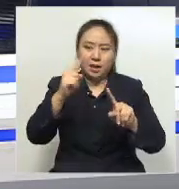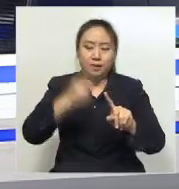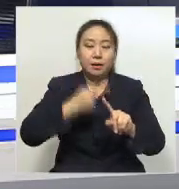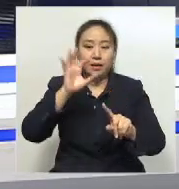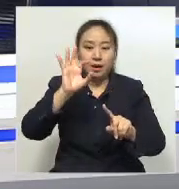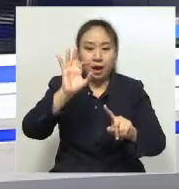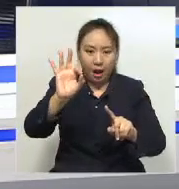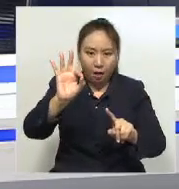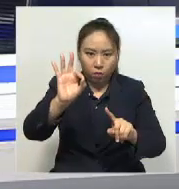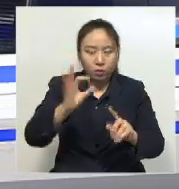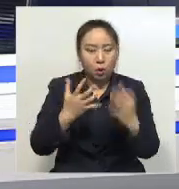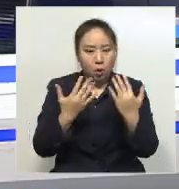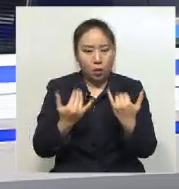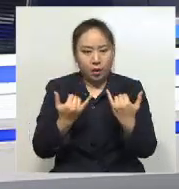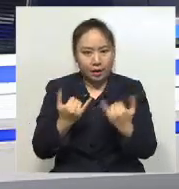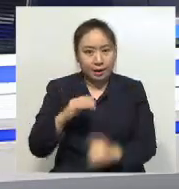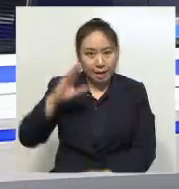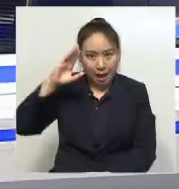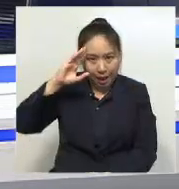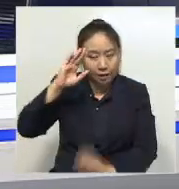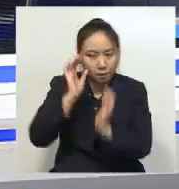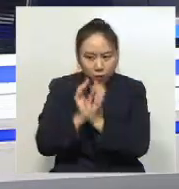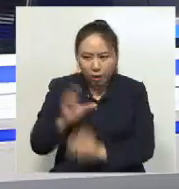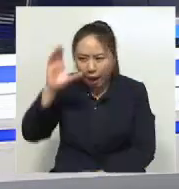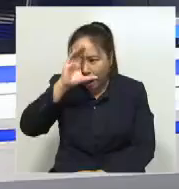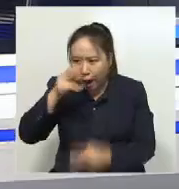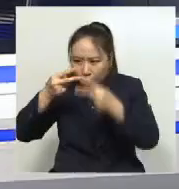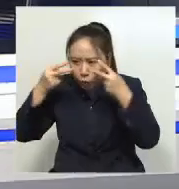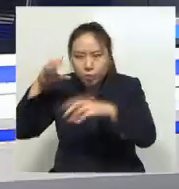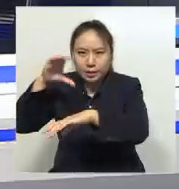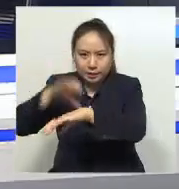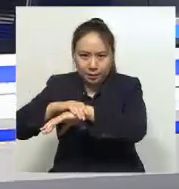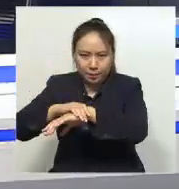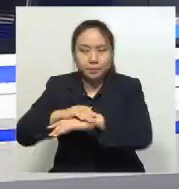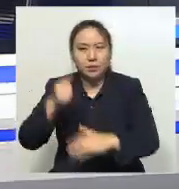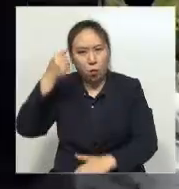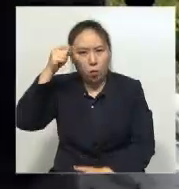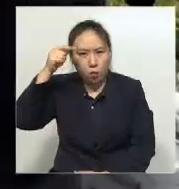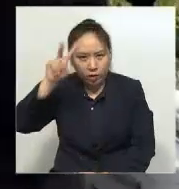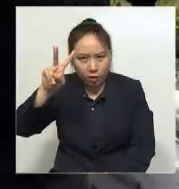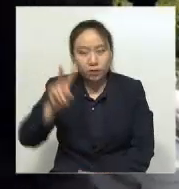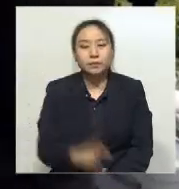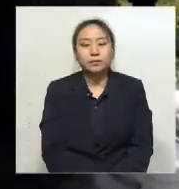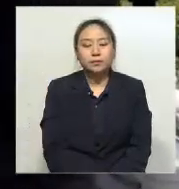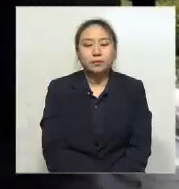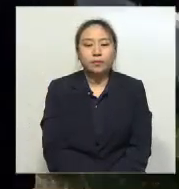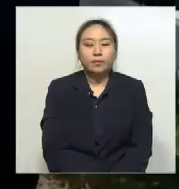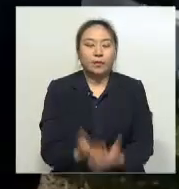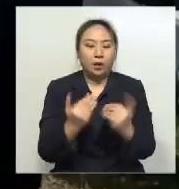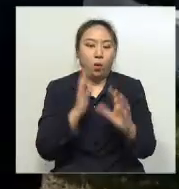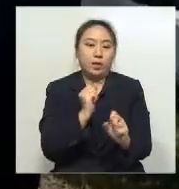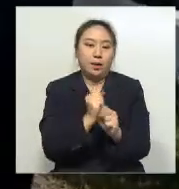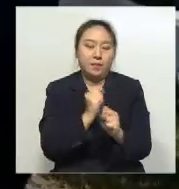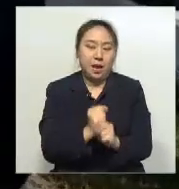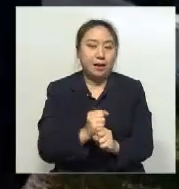ค่ะโดยล่าสุดเจ้าหน้าที่ก็ยังคงออกติดตามคนร้ายที่ก่อเหตุเป็นวันที่2แล้วโดยเจ้าหน้าที่เฉพาะกิจทหารพลาน